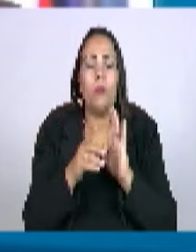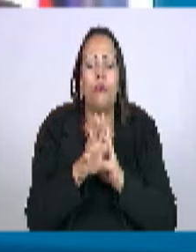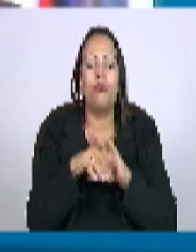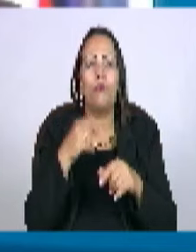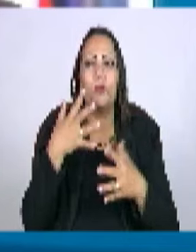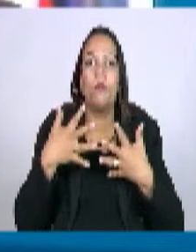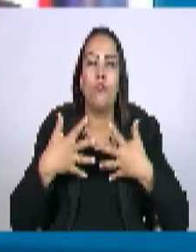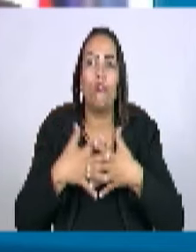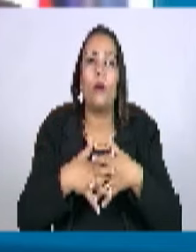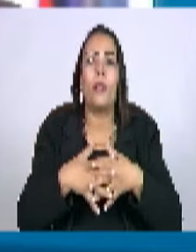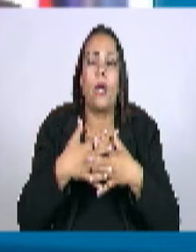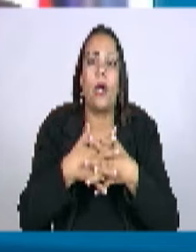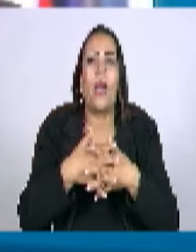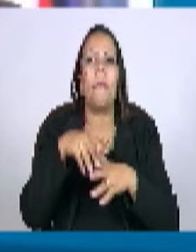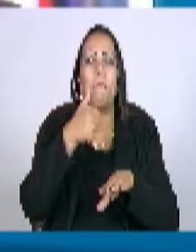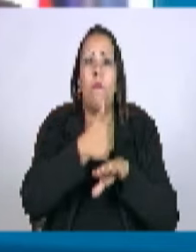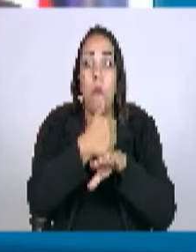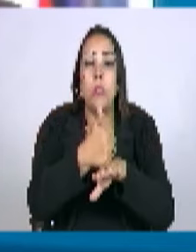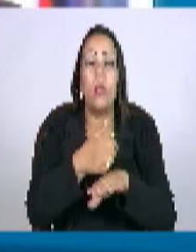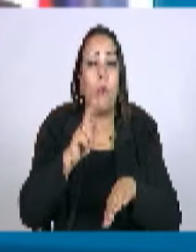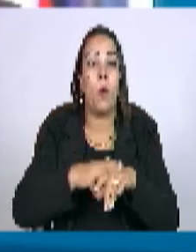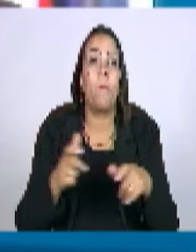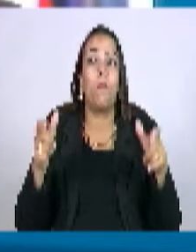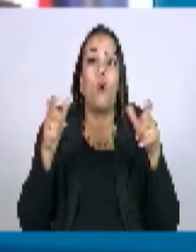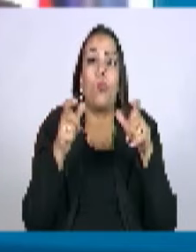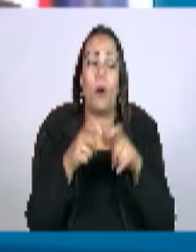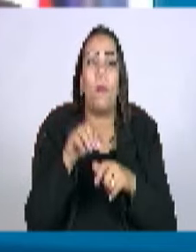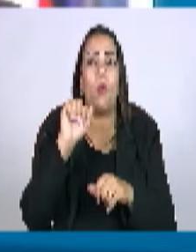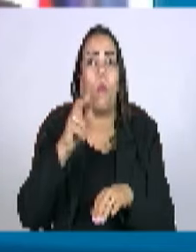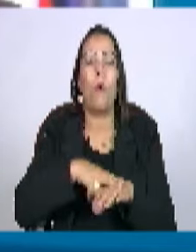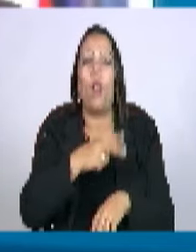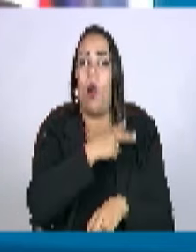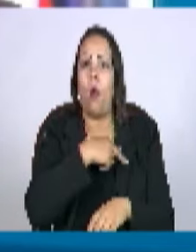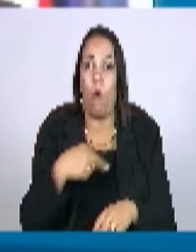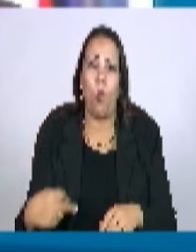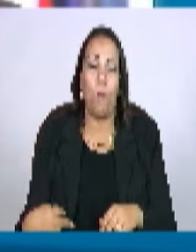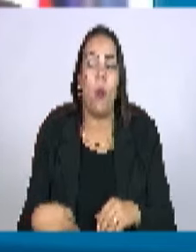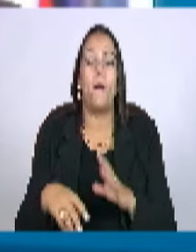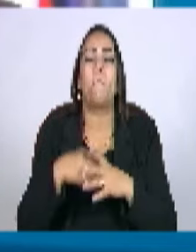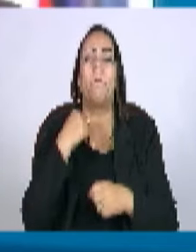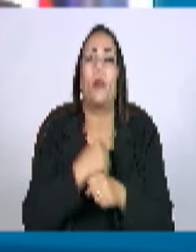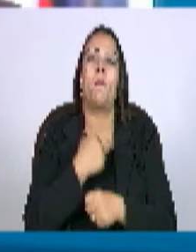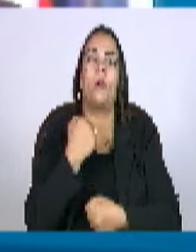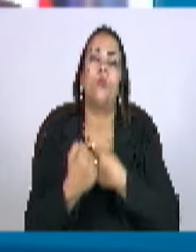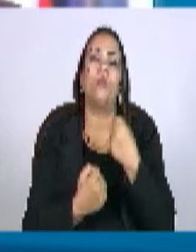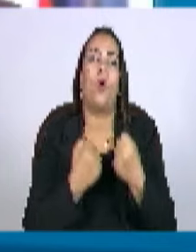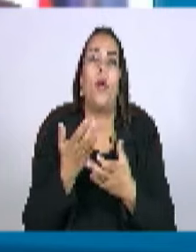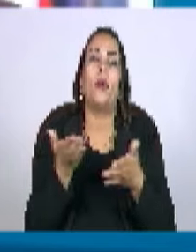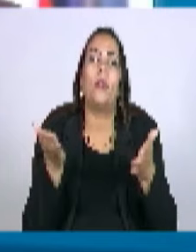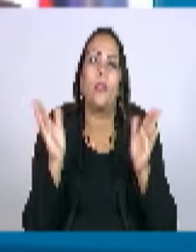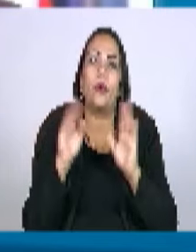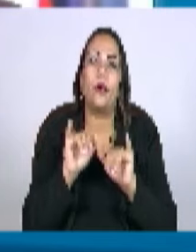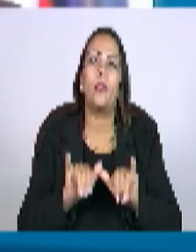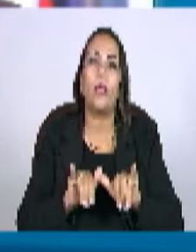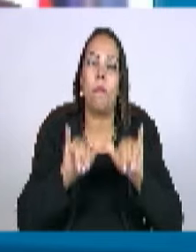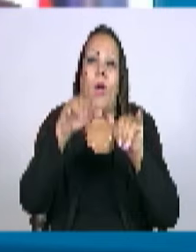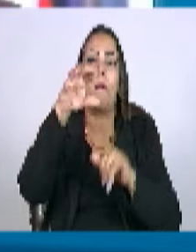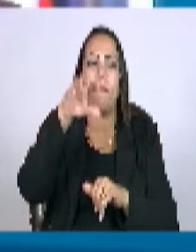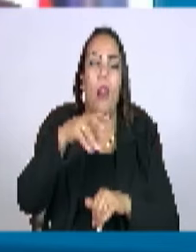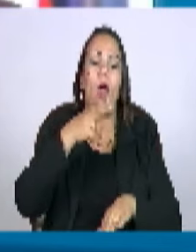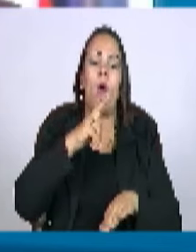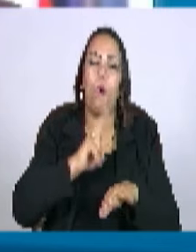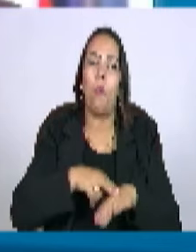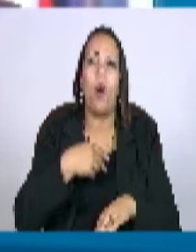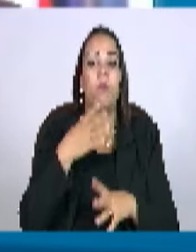بين المؤسسات والمجتمع المدني والحكومه بيقوم بدور كبير جدا في مجال التنميه المحليه واستيعاب